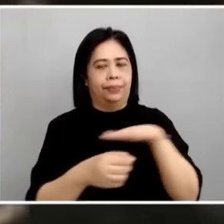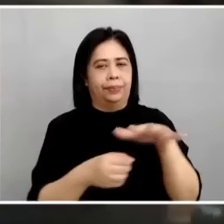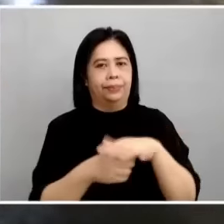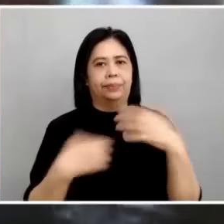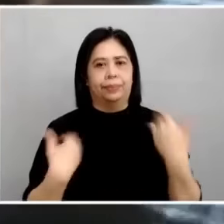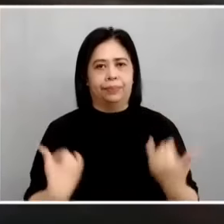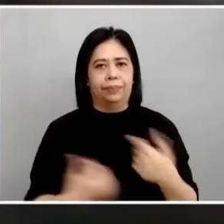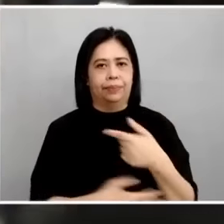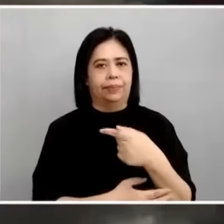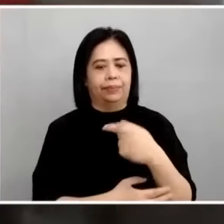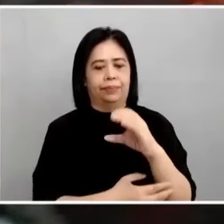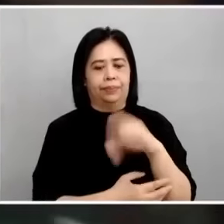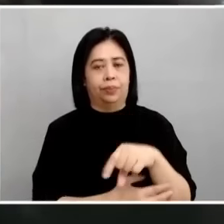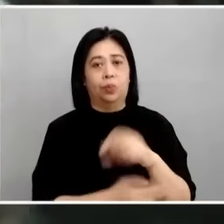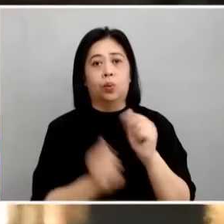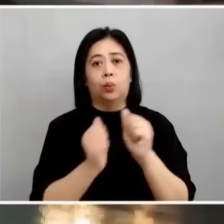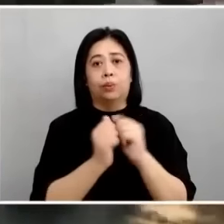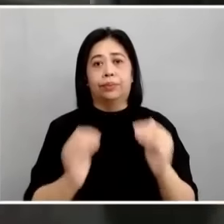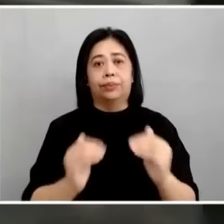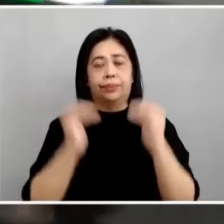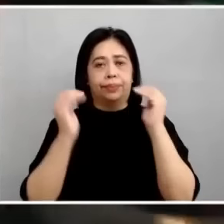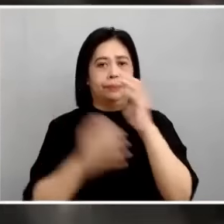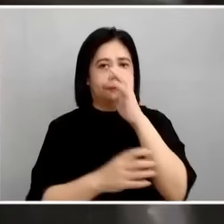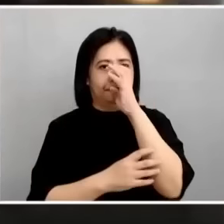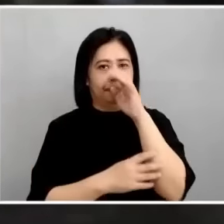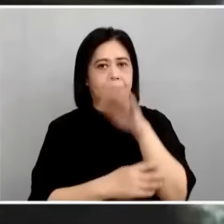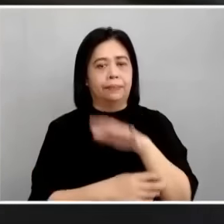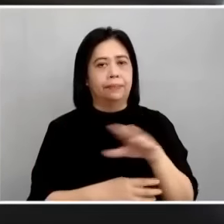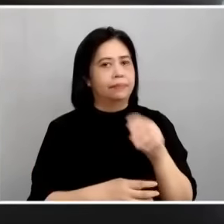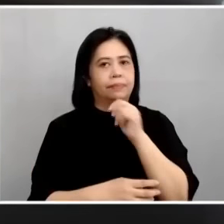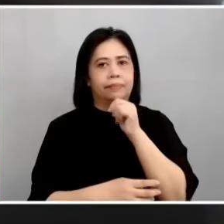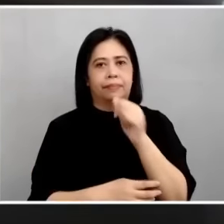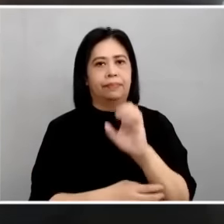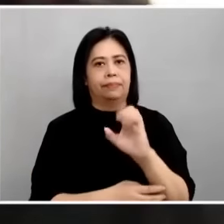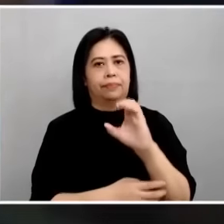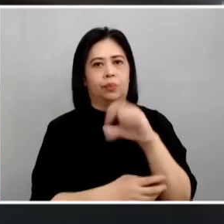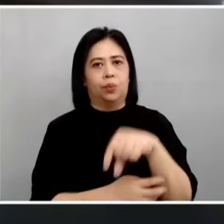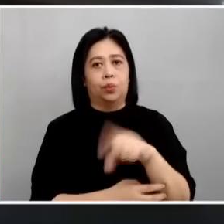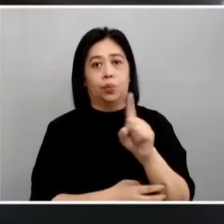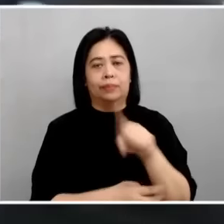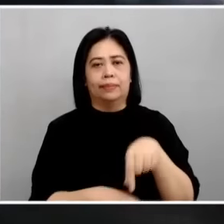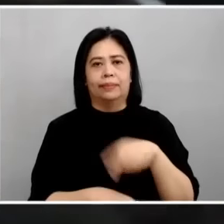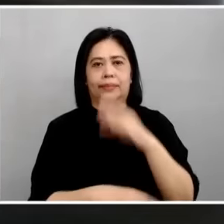community quarantine with heightened restrictions kasi at hindi ECQ ang Cavite.